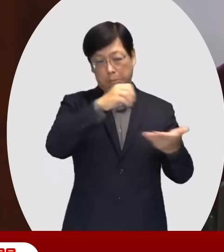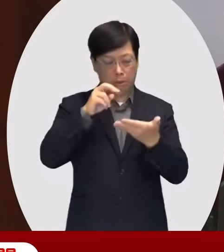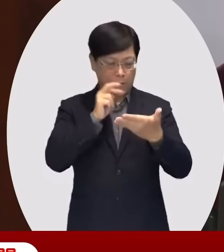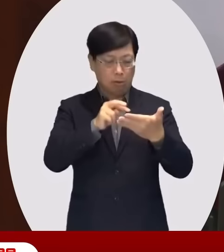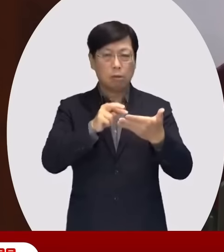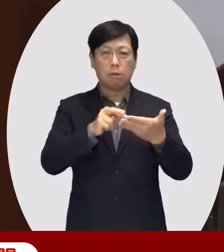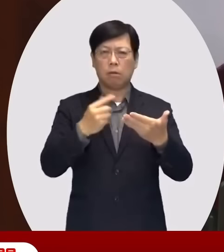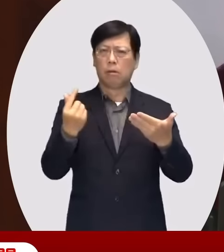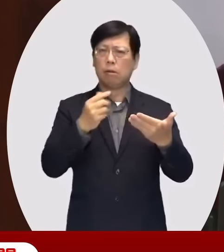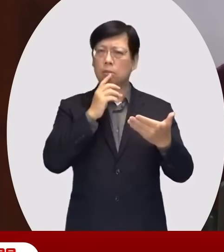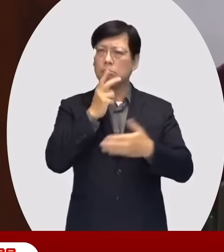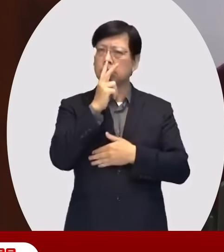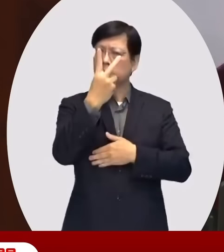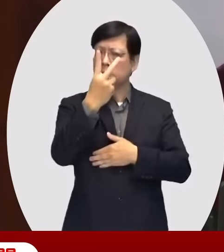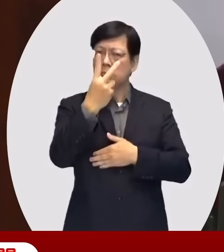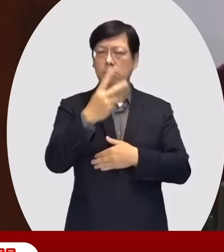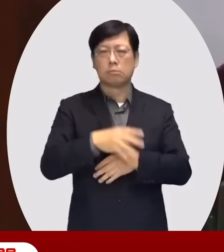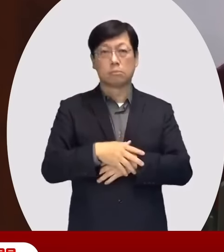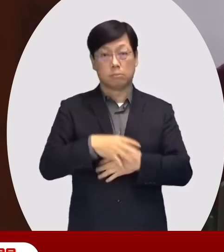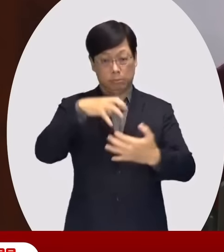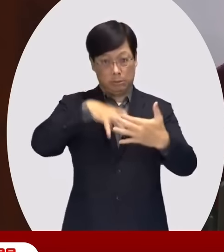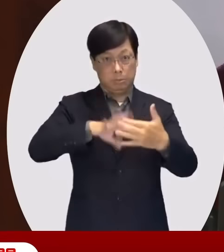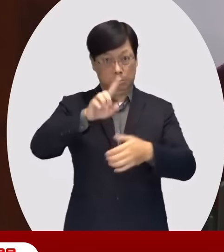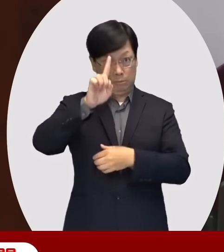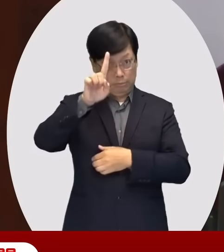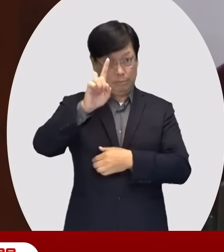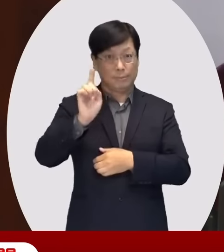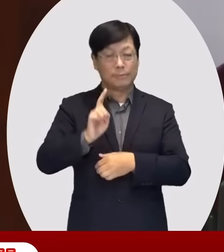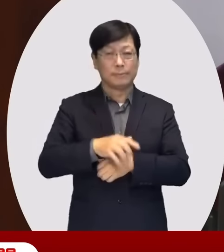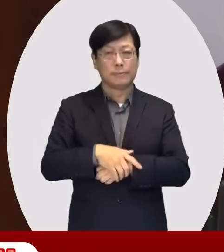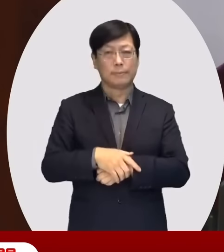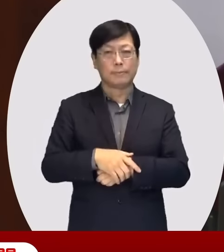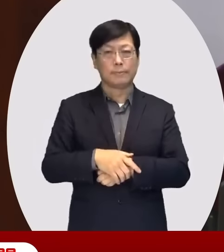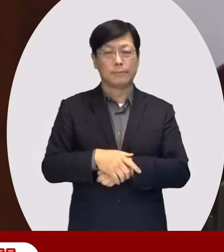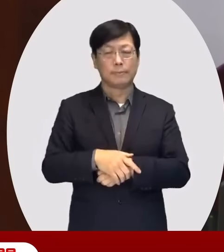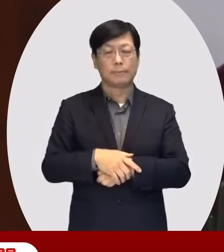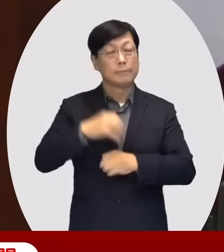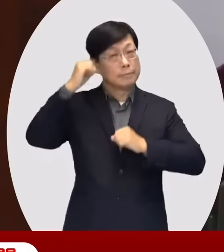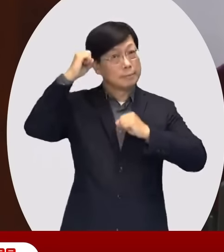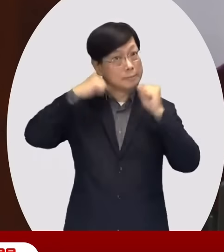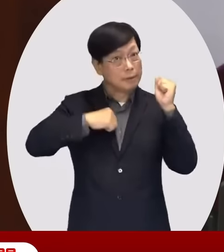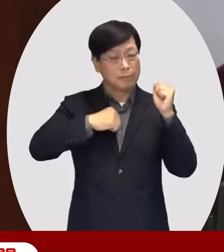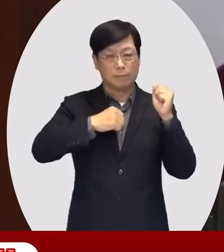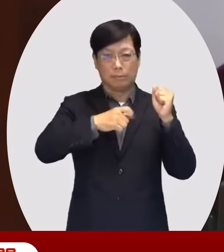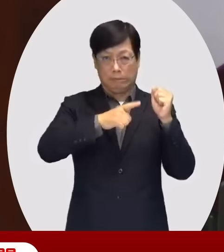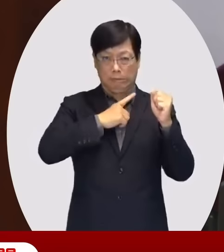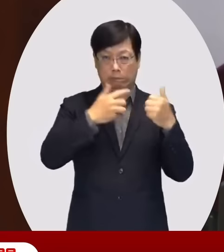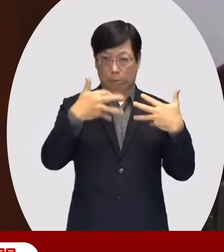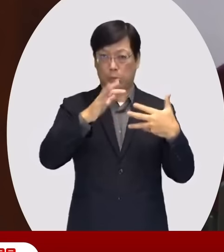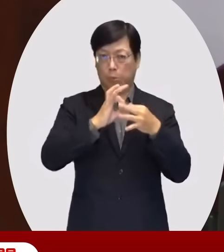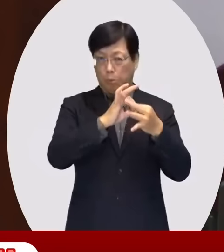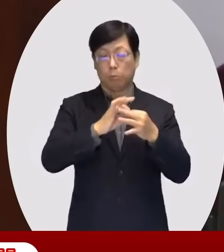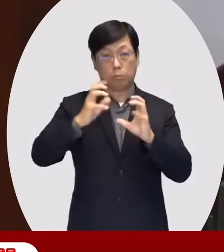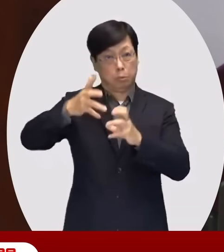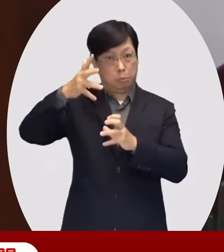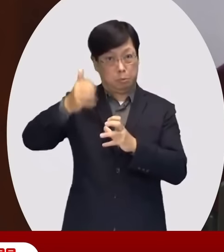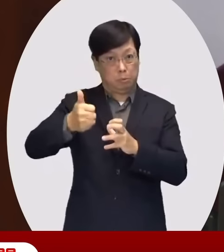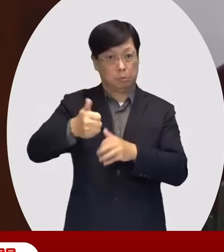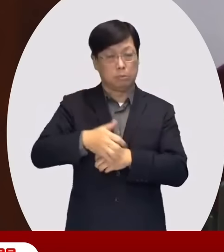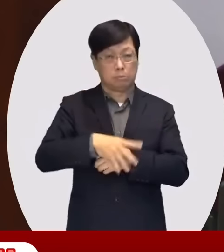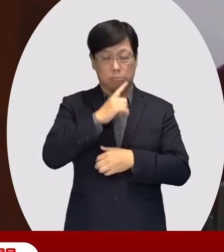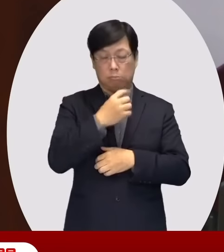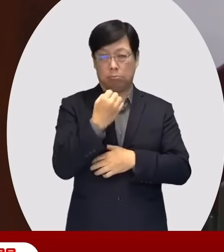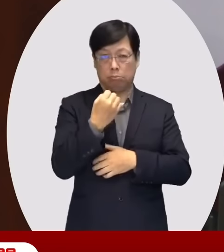提出来，我仔细看你好像只举了两条，但其中就有一条是跟早上的议题有关的，总统